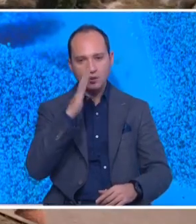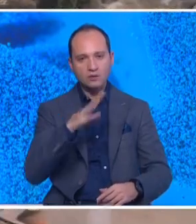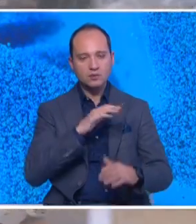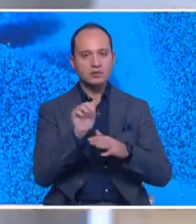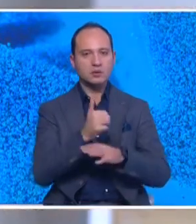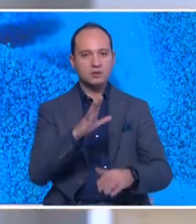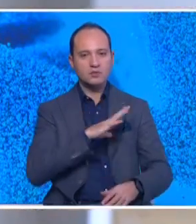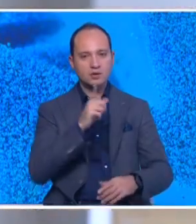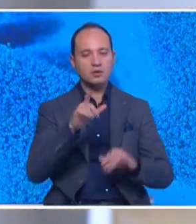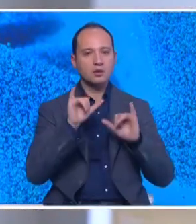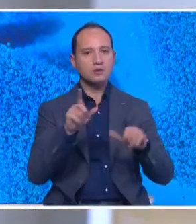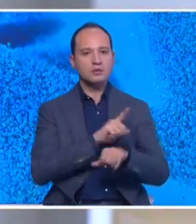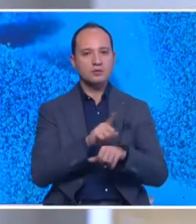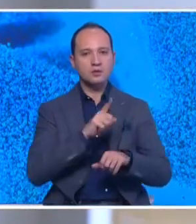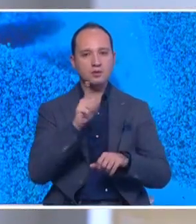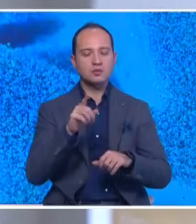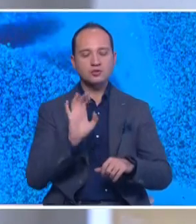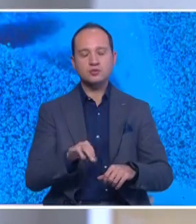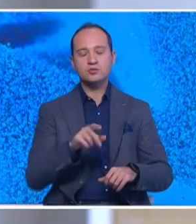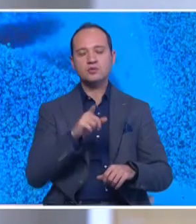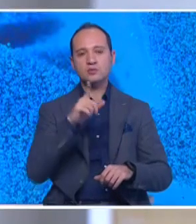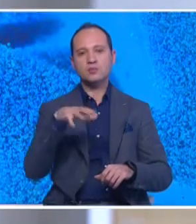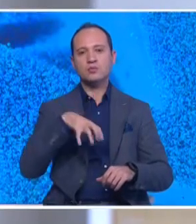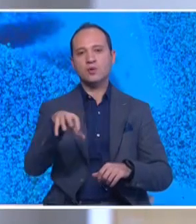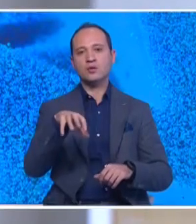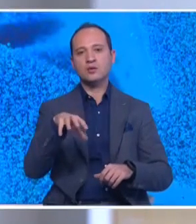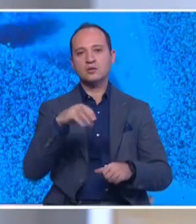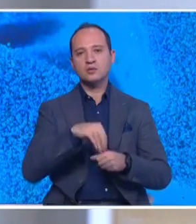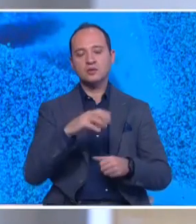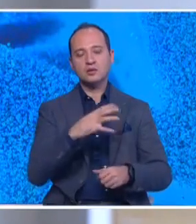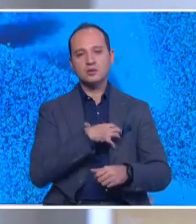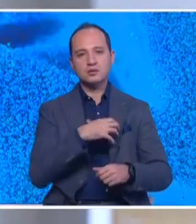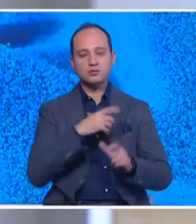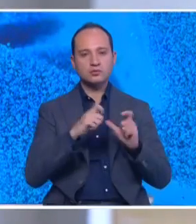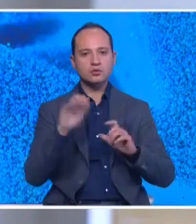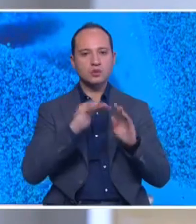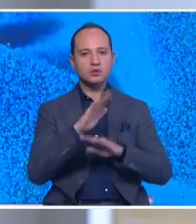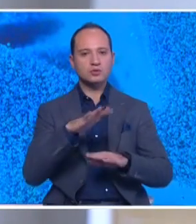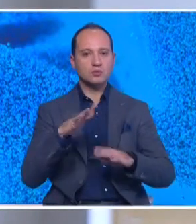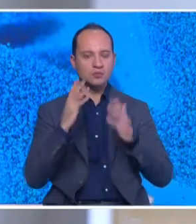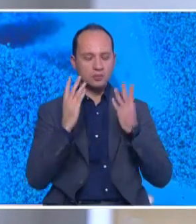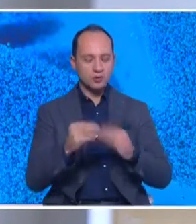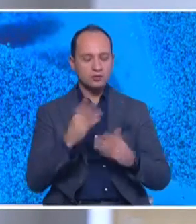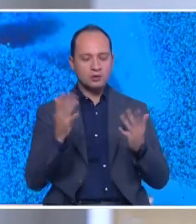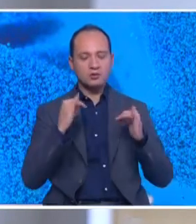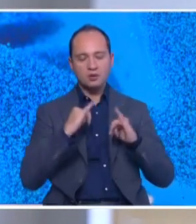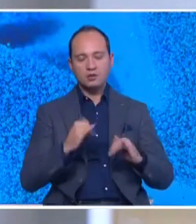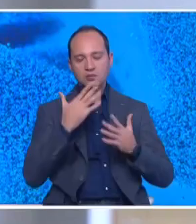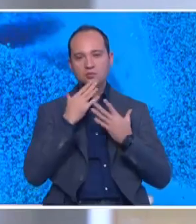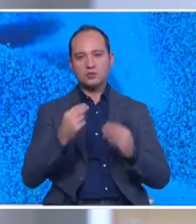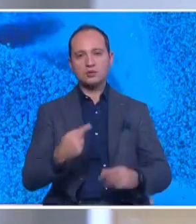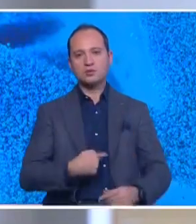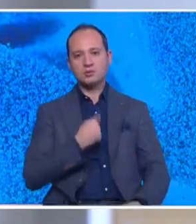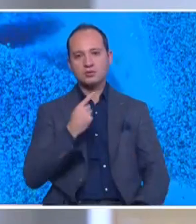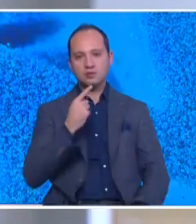sanat var Aynı zamanda da artık bölgede kendilerine Sosyal Yaşam anlamında daha rahat daha güzel